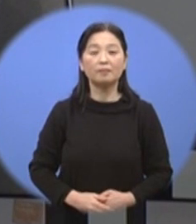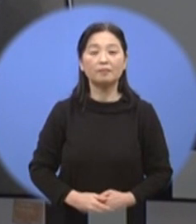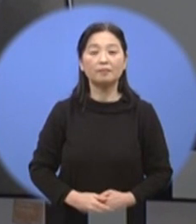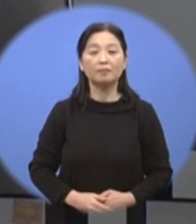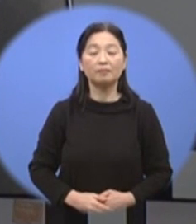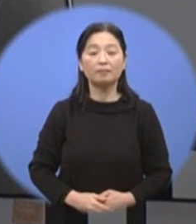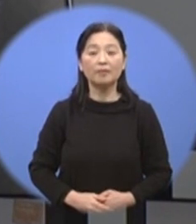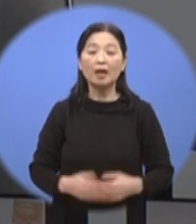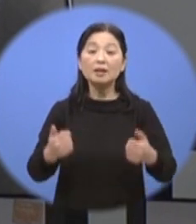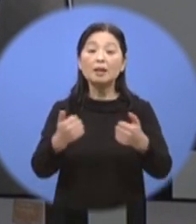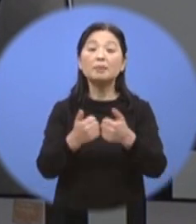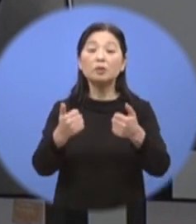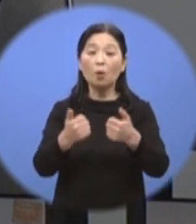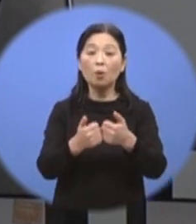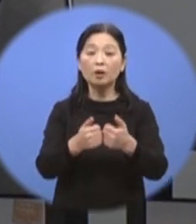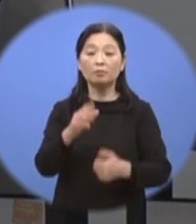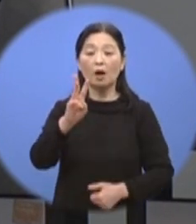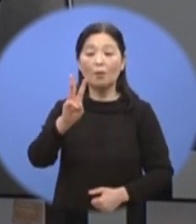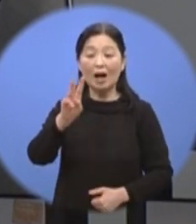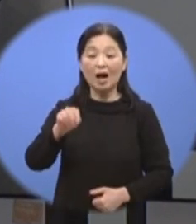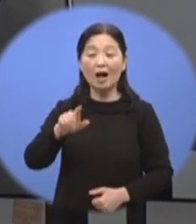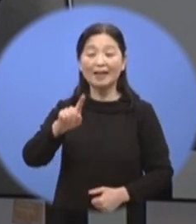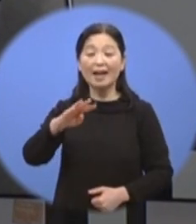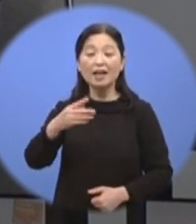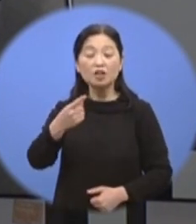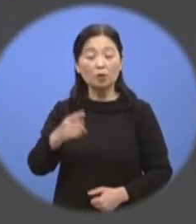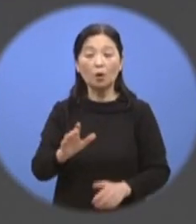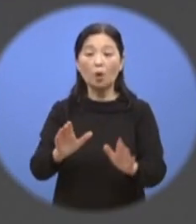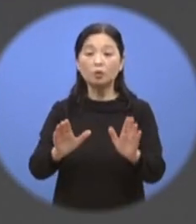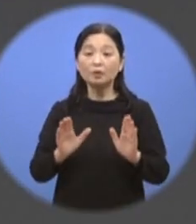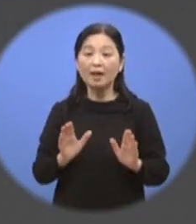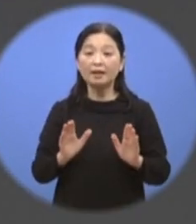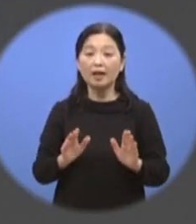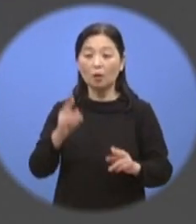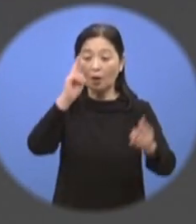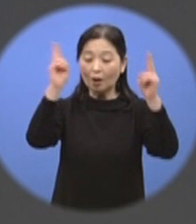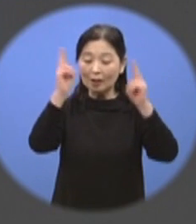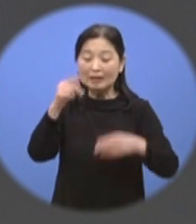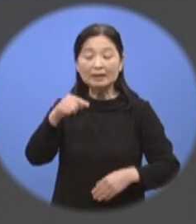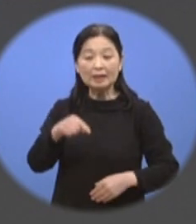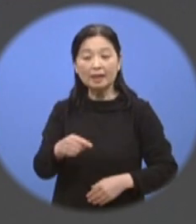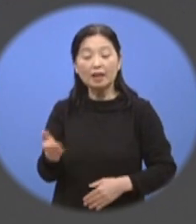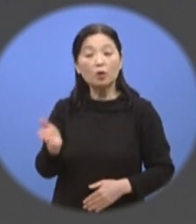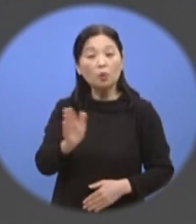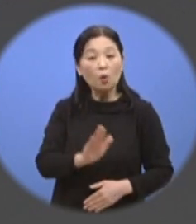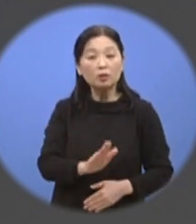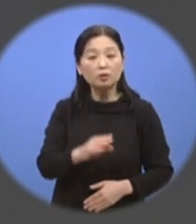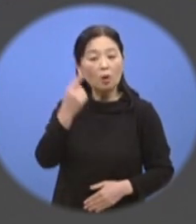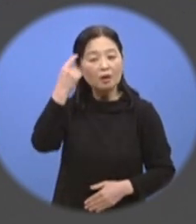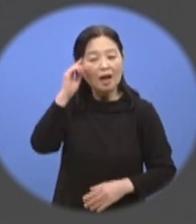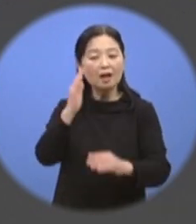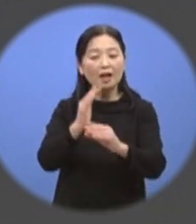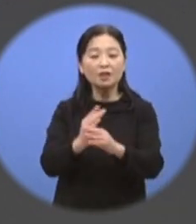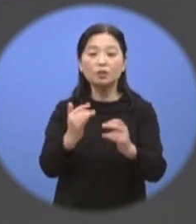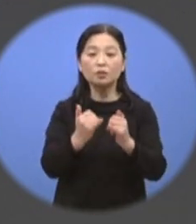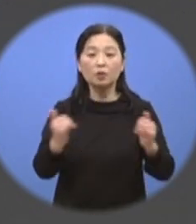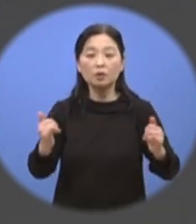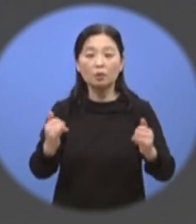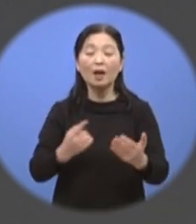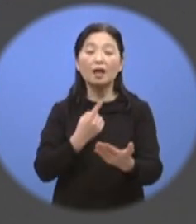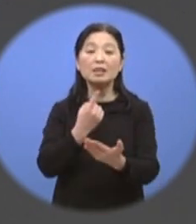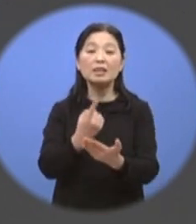サミットにはワーケーションの受け入れや社内へのワーケーションの導入などを検討している人が参加していました